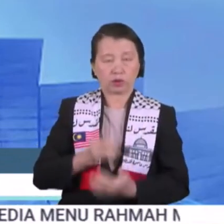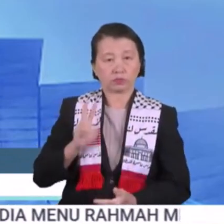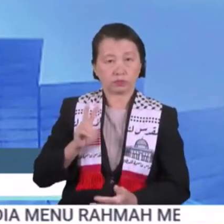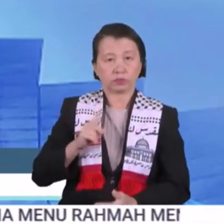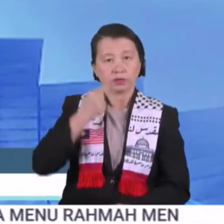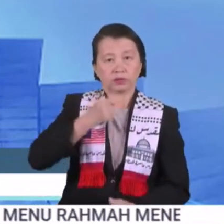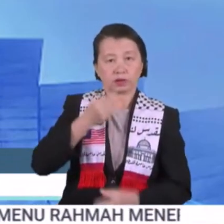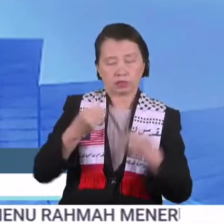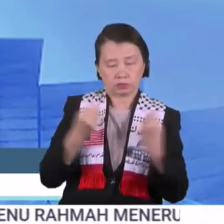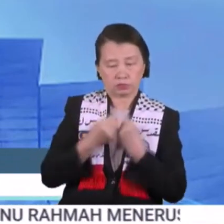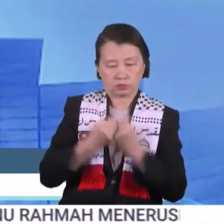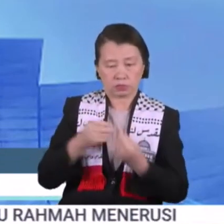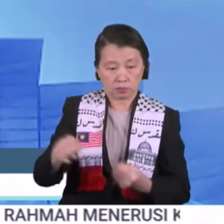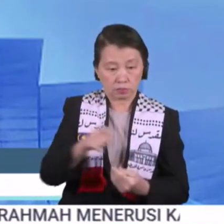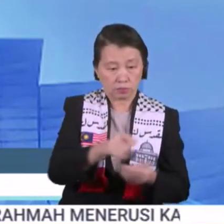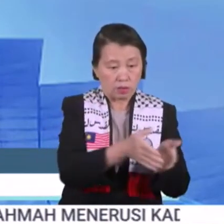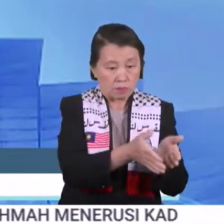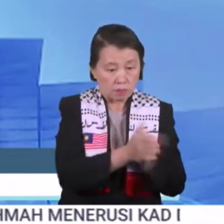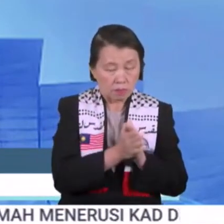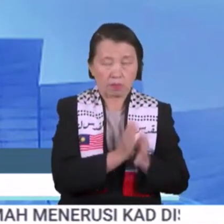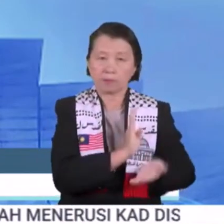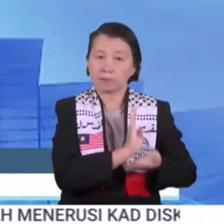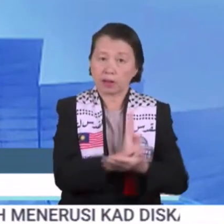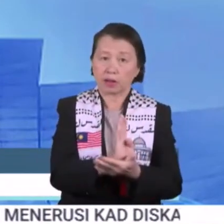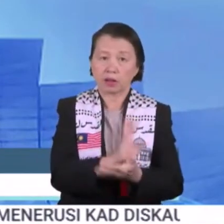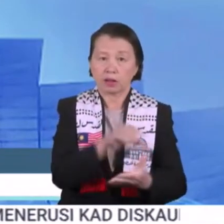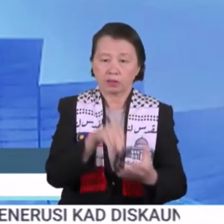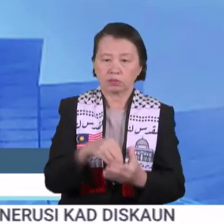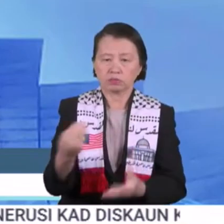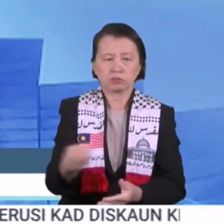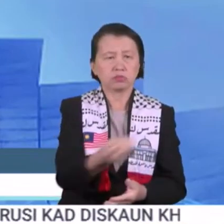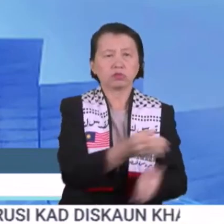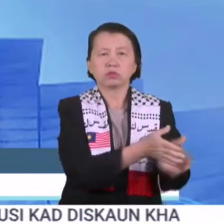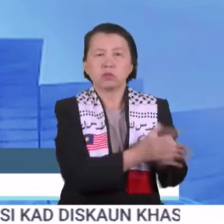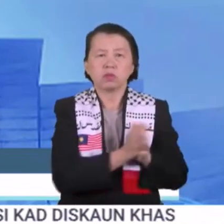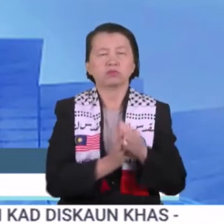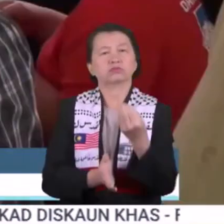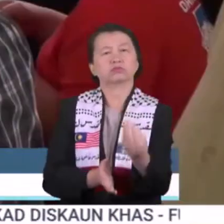berkata jumlah mereka yang memohon bantuan terbabit masih rendah.